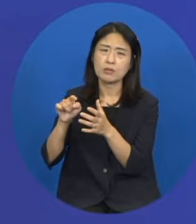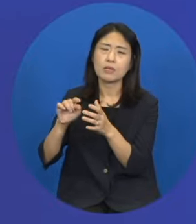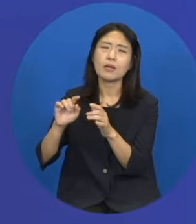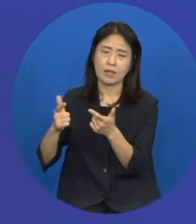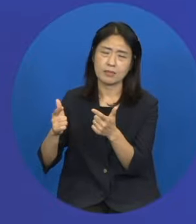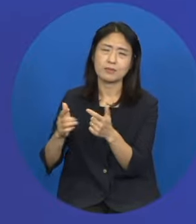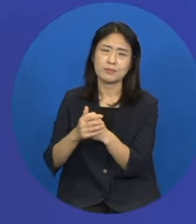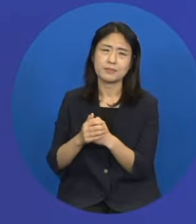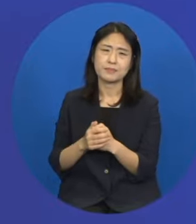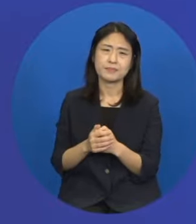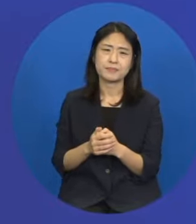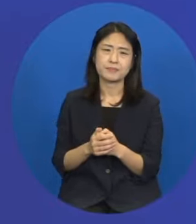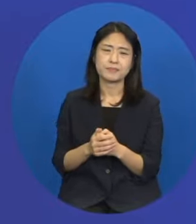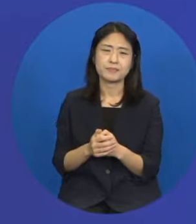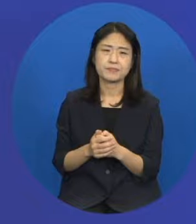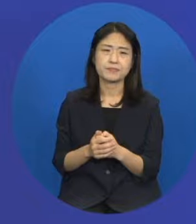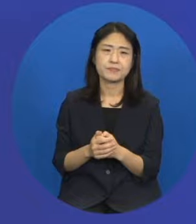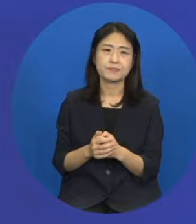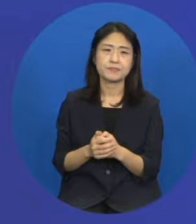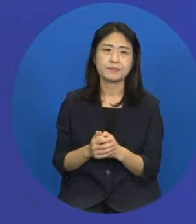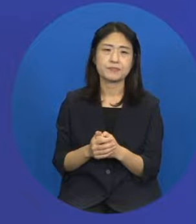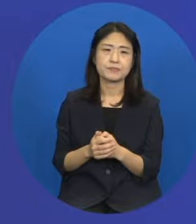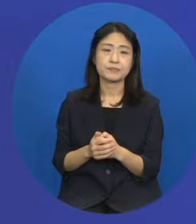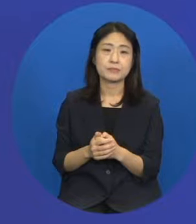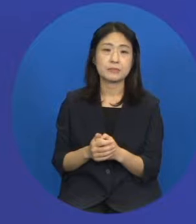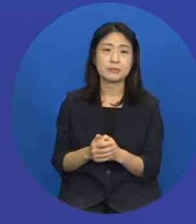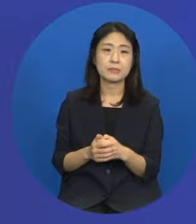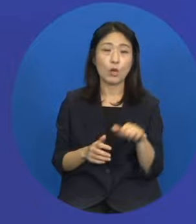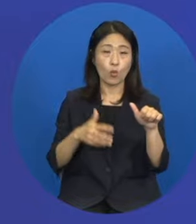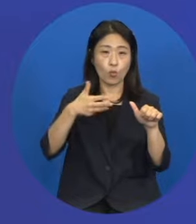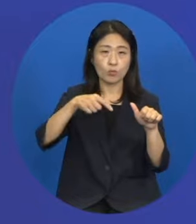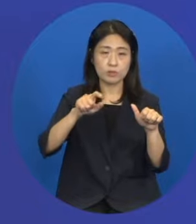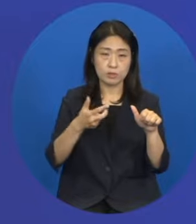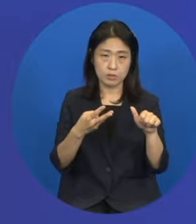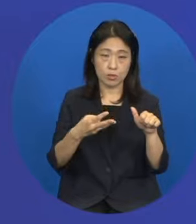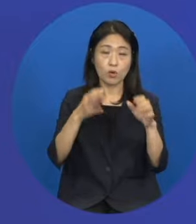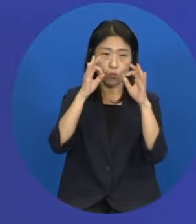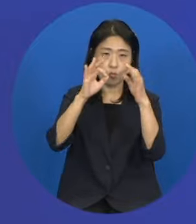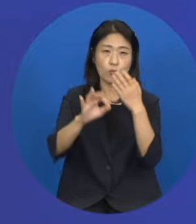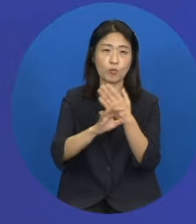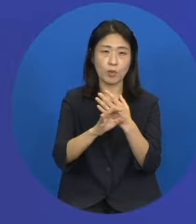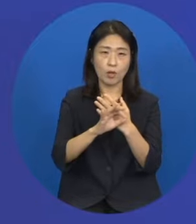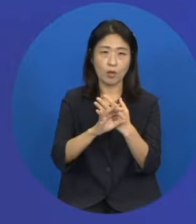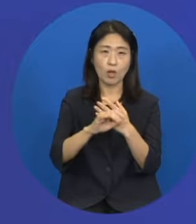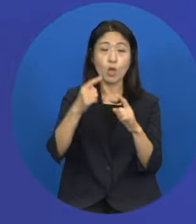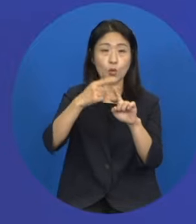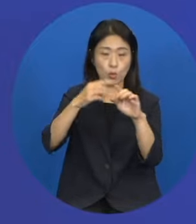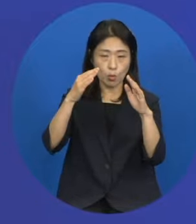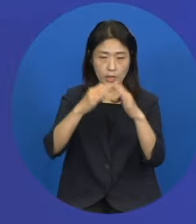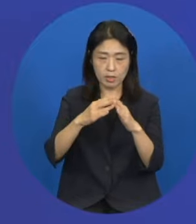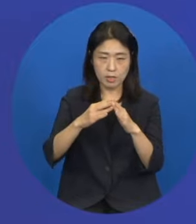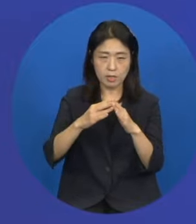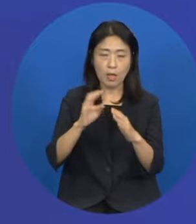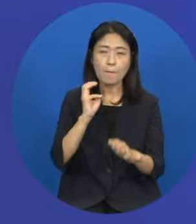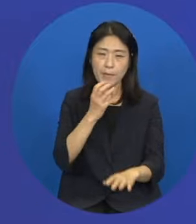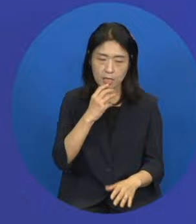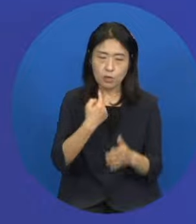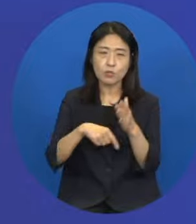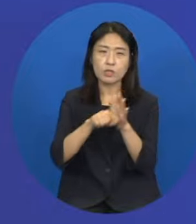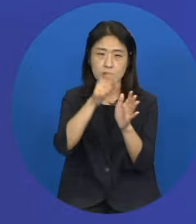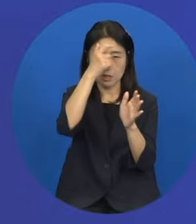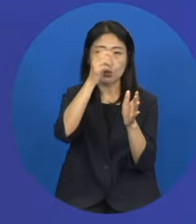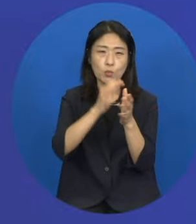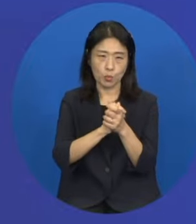근거가 무엇이냐면 오늘 5절에 보면 교회는 그를 위하여 기도했다고 했지 그의 석방을 위하여 기도했다고 하지는